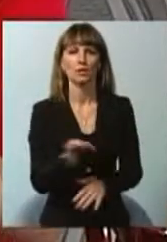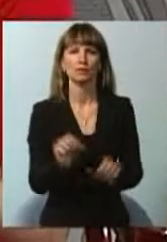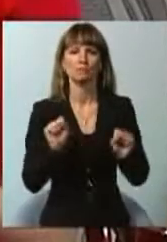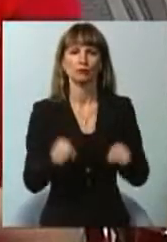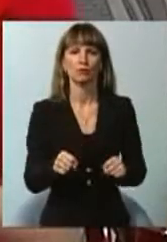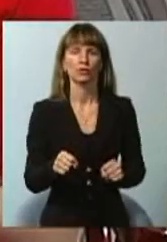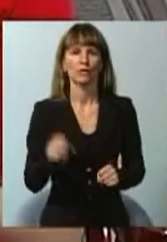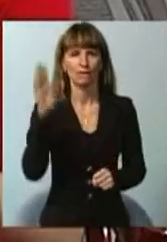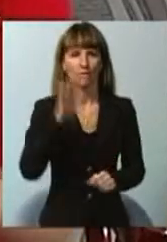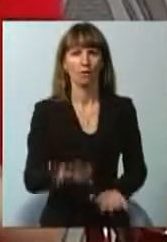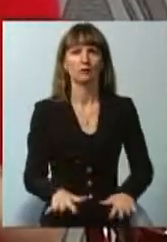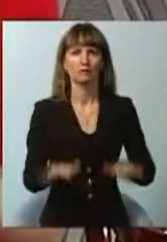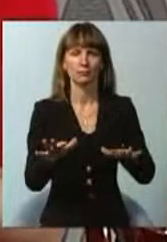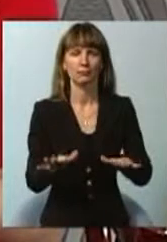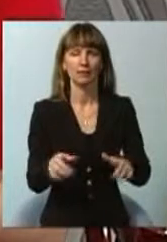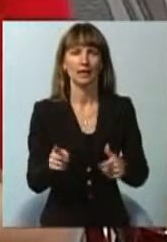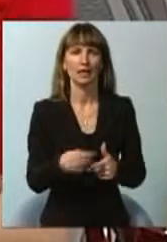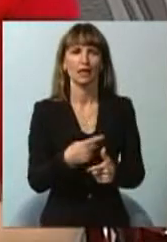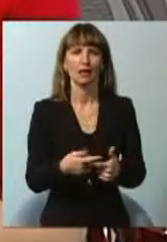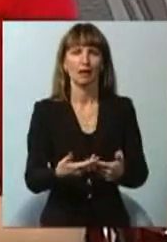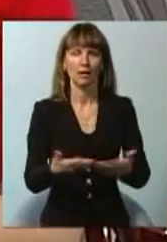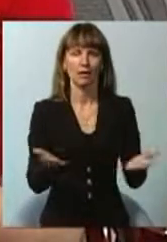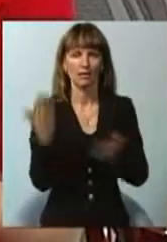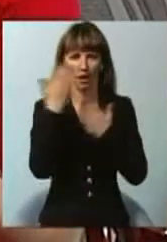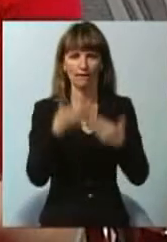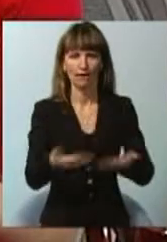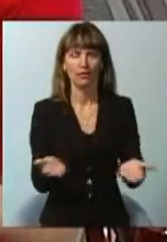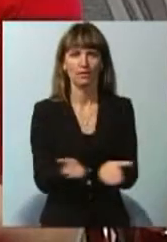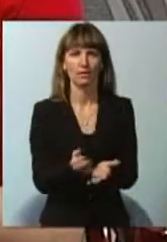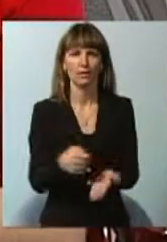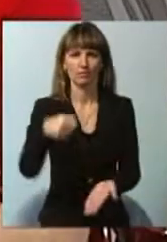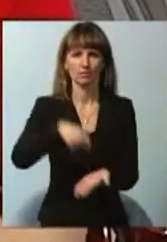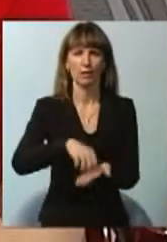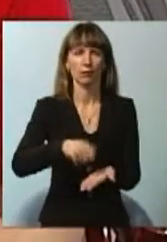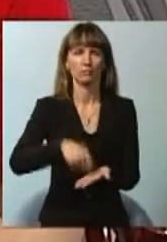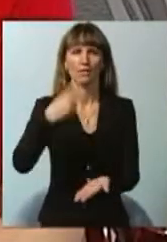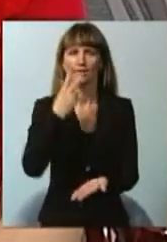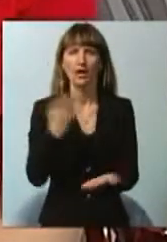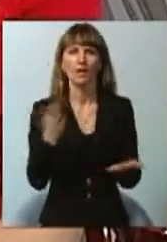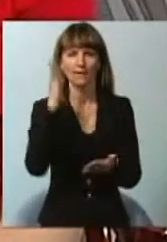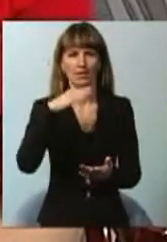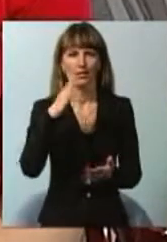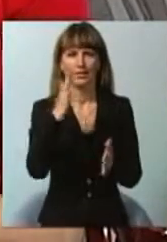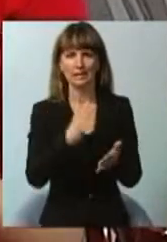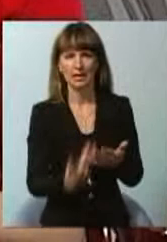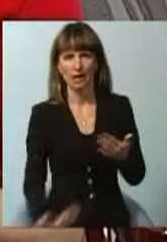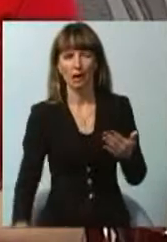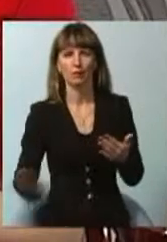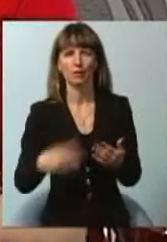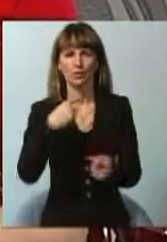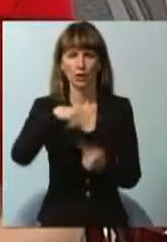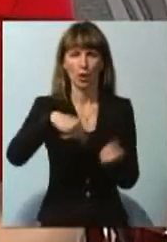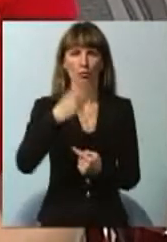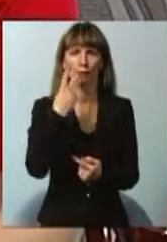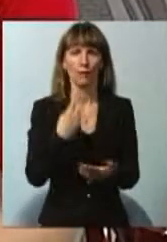можете набрати цілу ванну або цілу раковину води, вийняти пробочку та просто дивитися, як вода спускається, таким чином закручуючись і